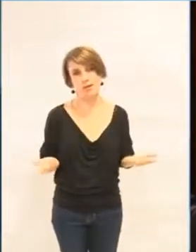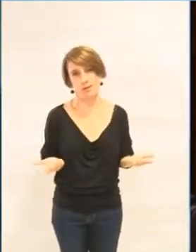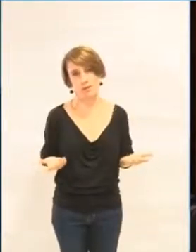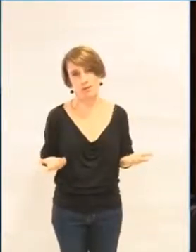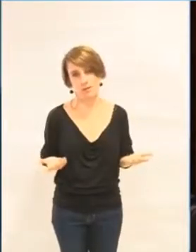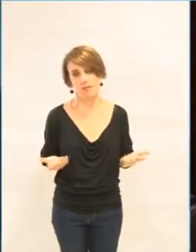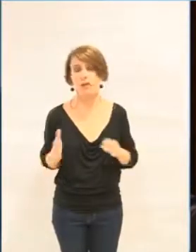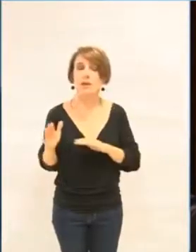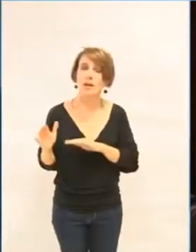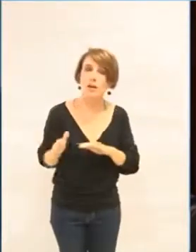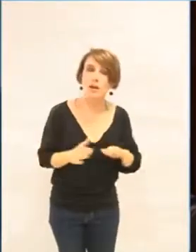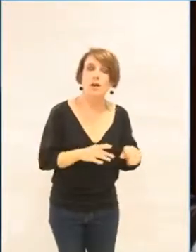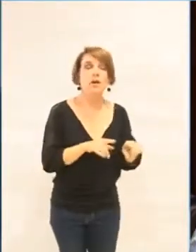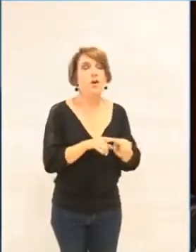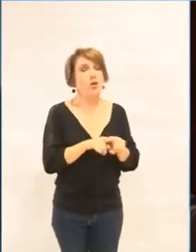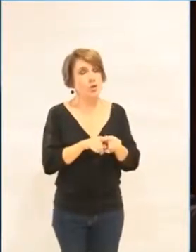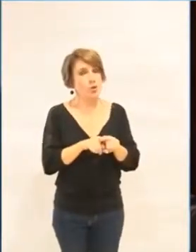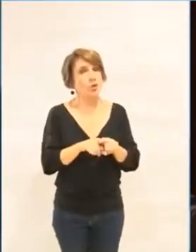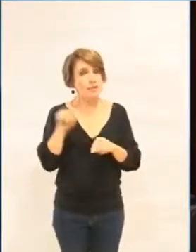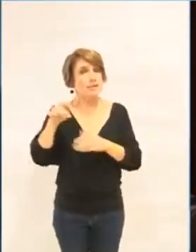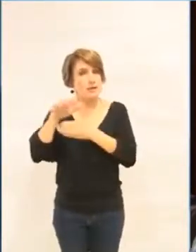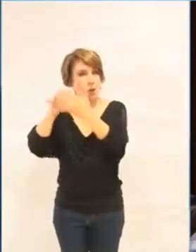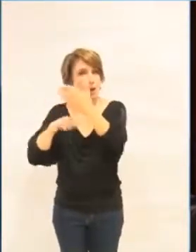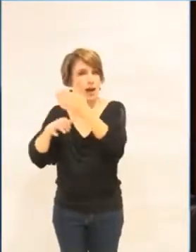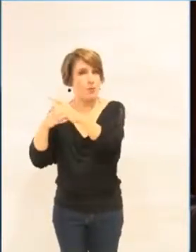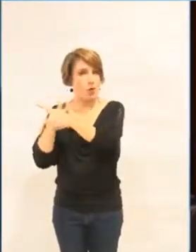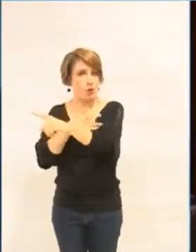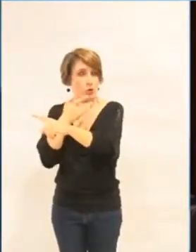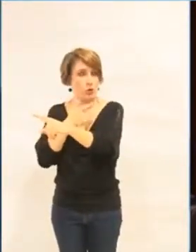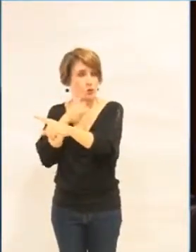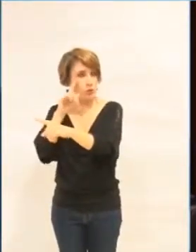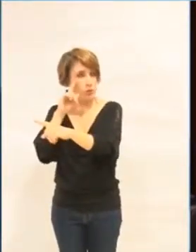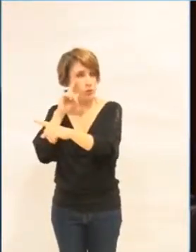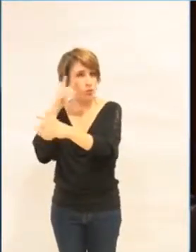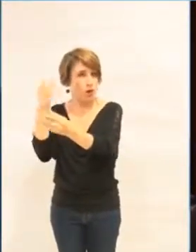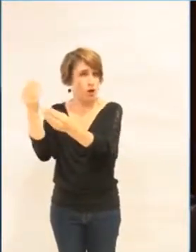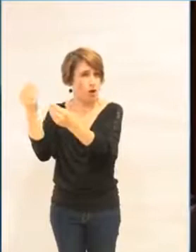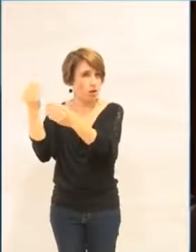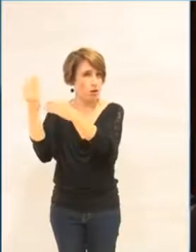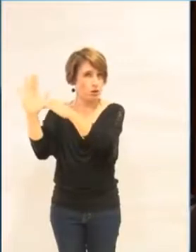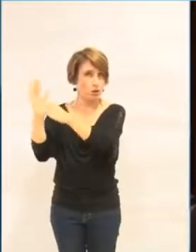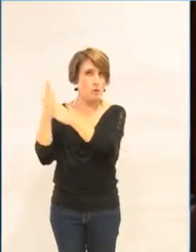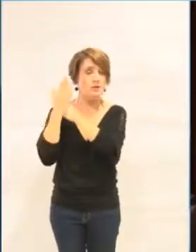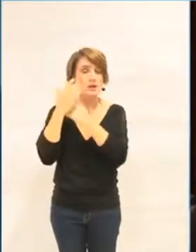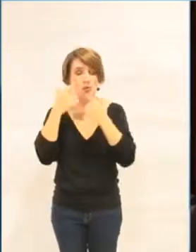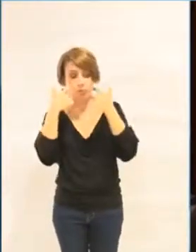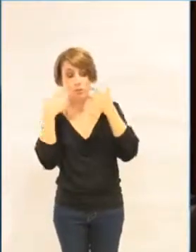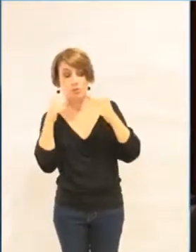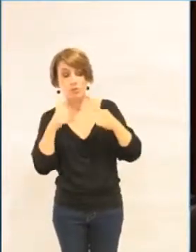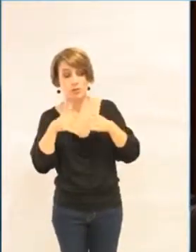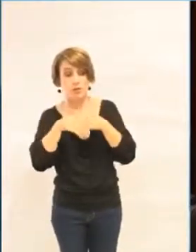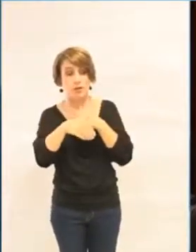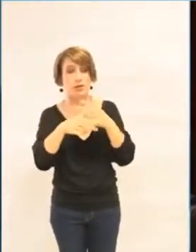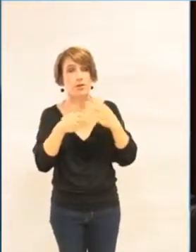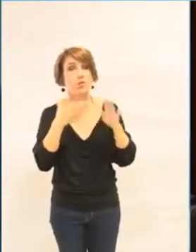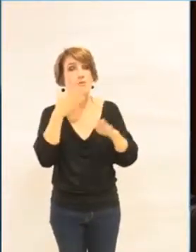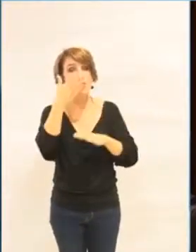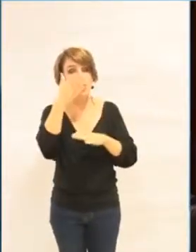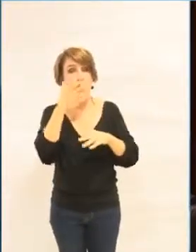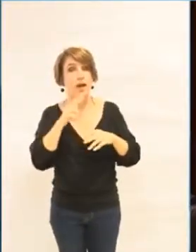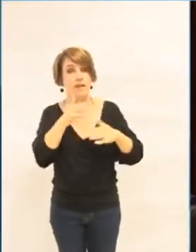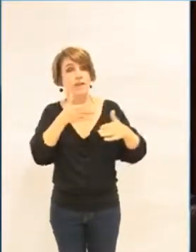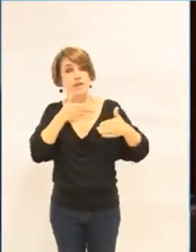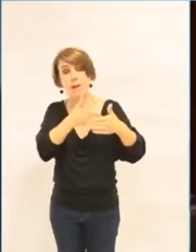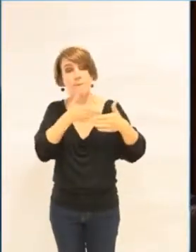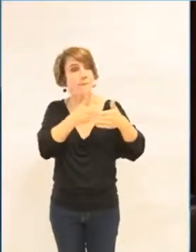enfin parce qu'il donne un éclairage sur la gouvernance de la ville et les difficultés qu'il faudra relever dans les années à venir et qui feront,